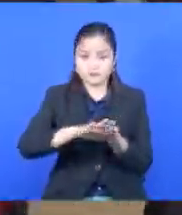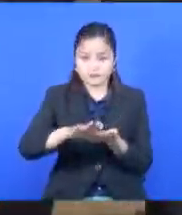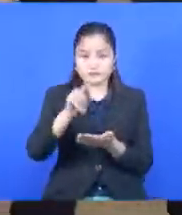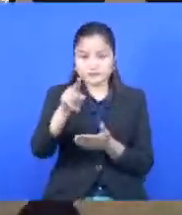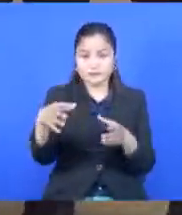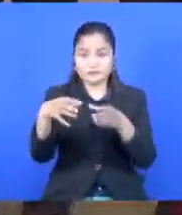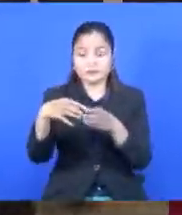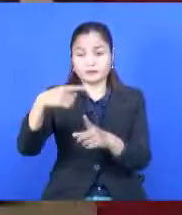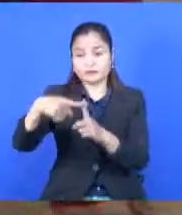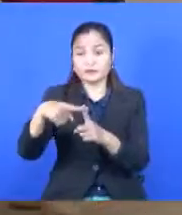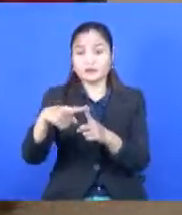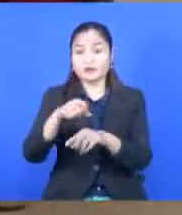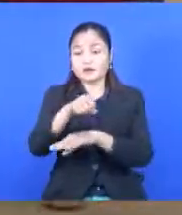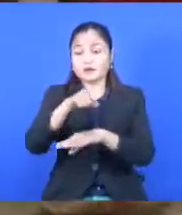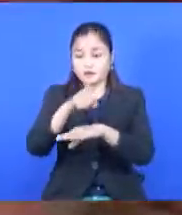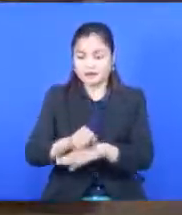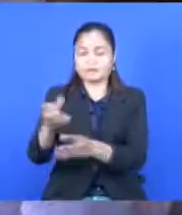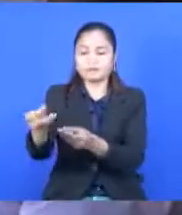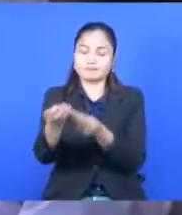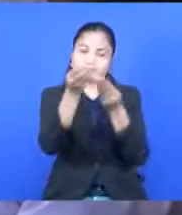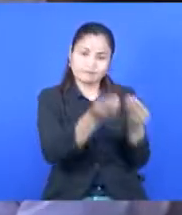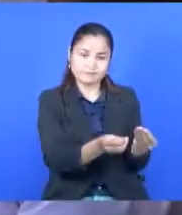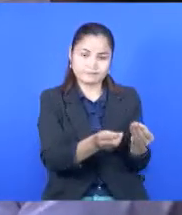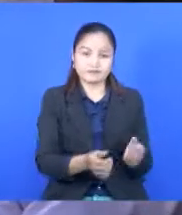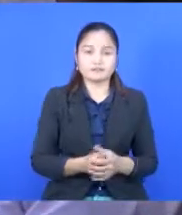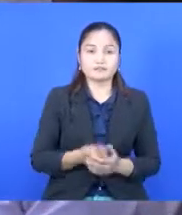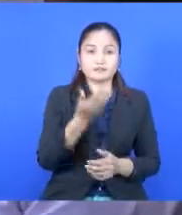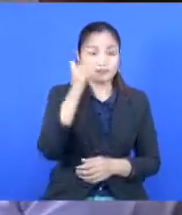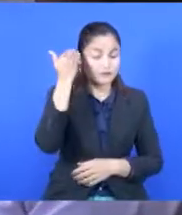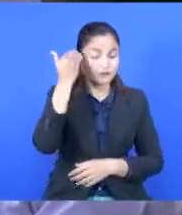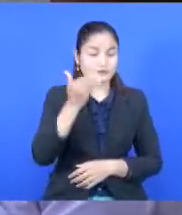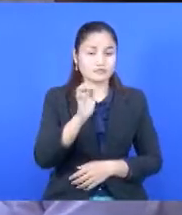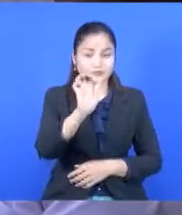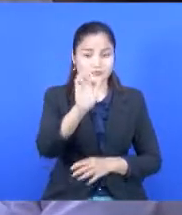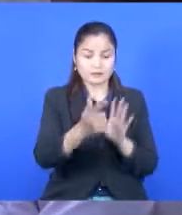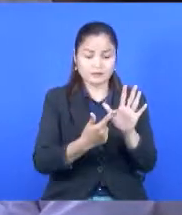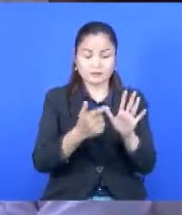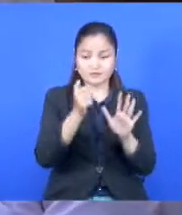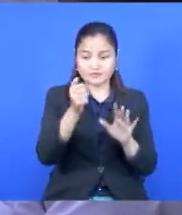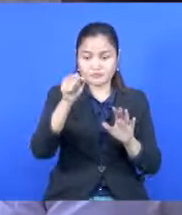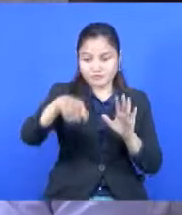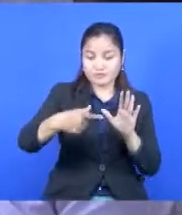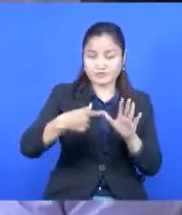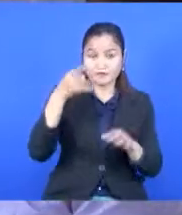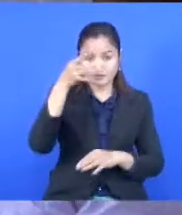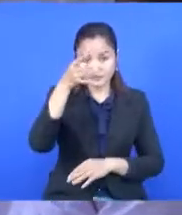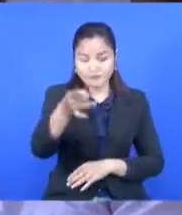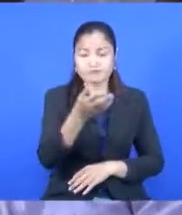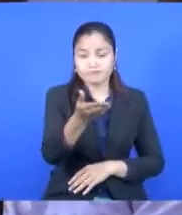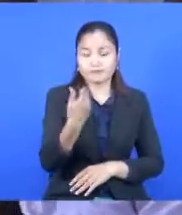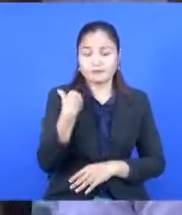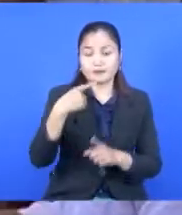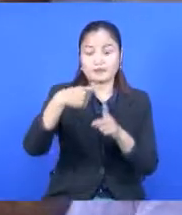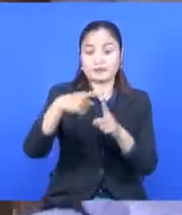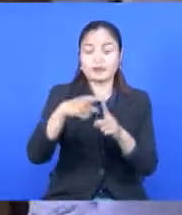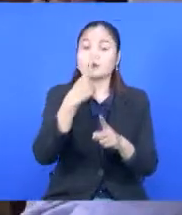ដល់ស្រុកកោដៅទាំង5នៃខេត្តកំពង់ចាមអាដាមអ៊ុនចិន្តាលើកឡើងថាដោយមានការជួបប្រធានពីកាកបាទក្រហមកម្ពុជាតាមលិខិត